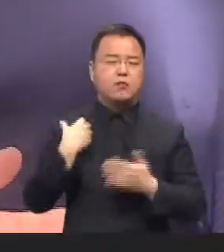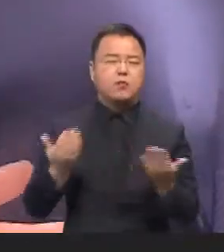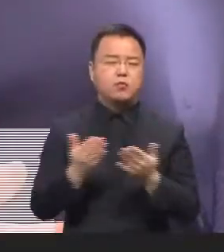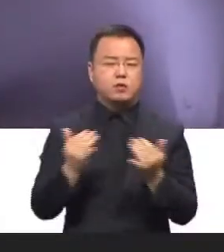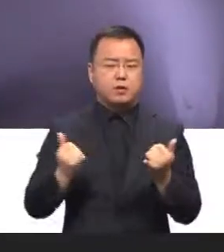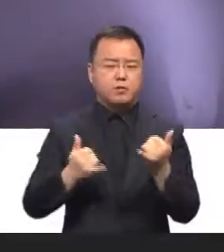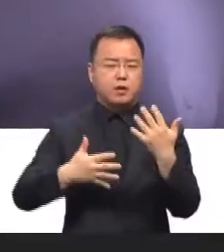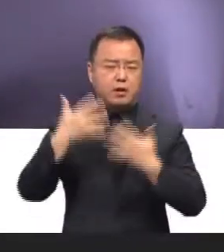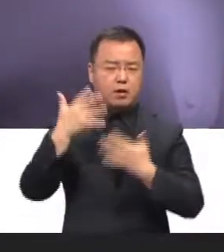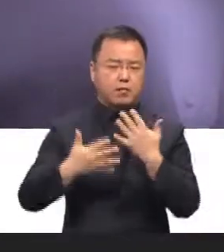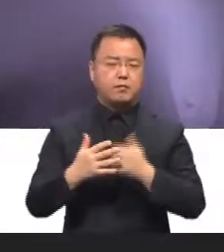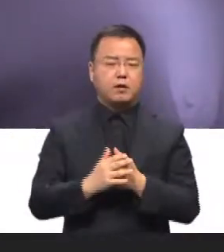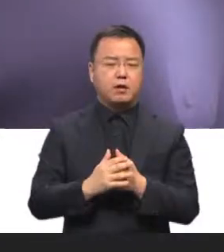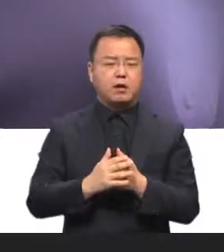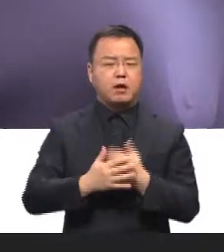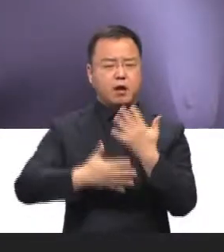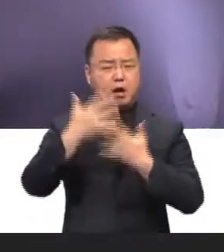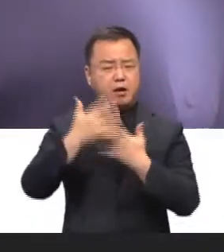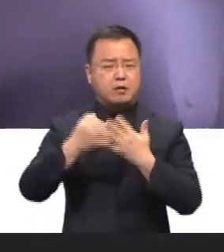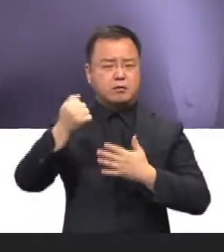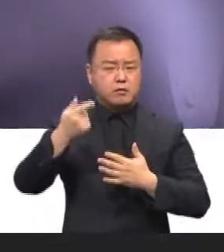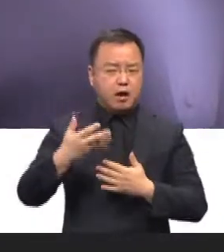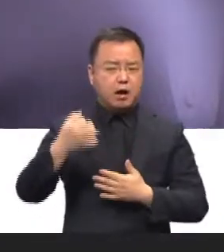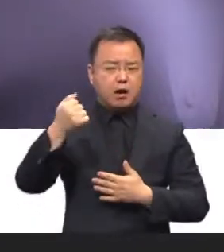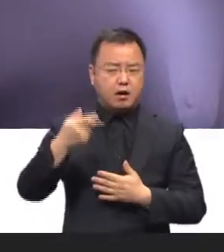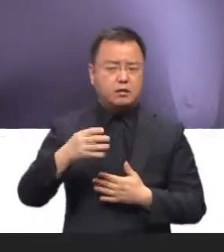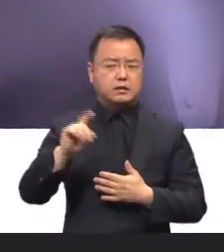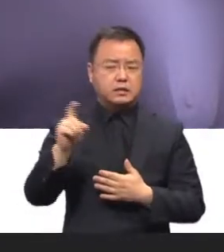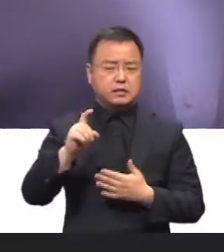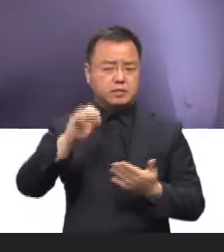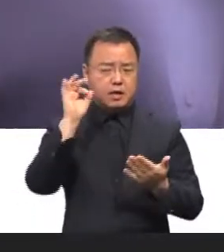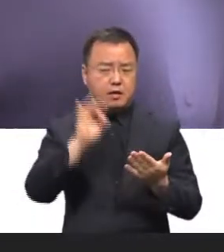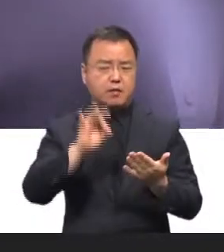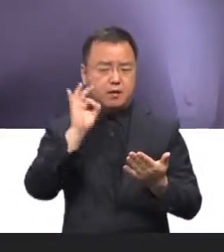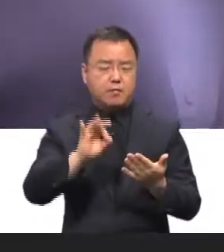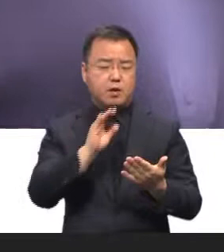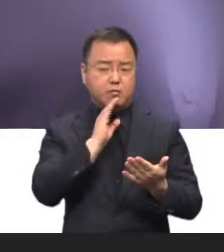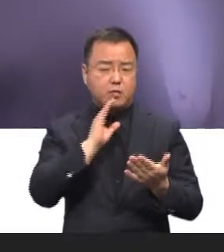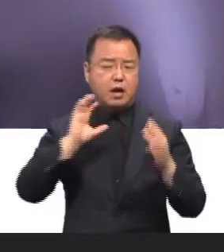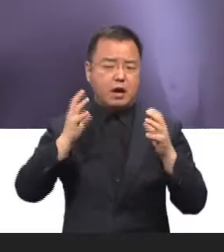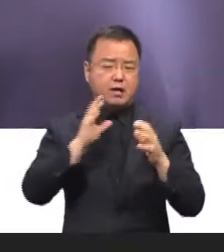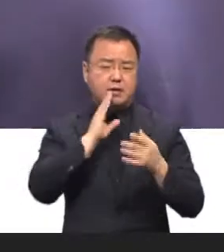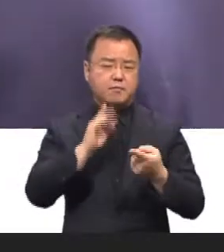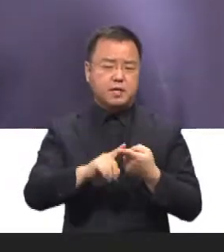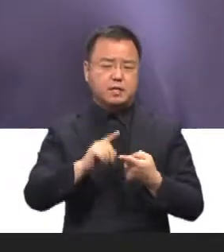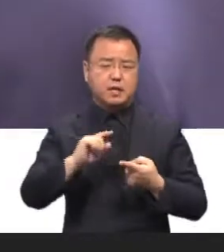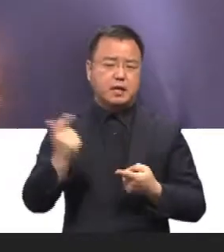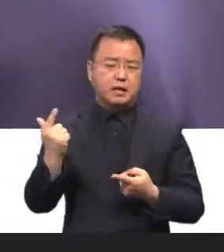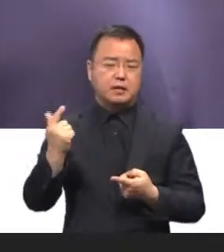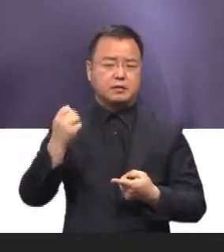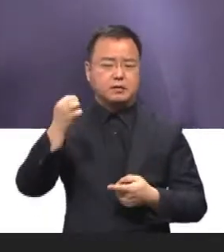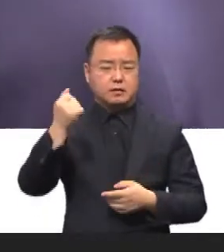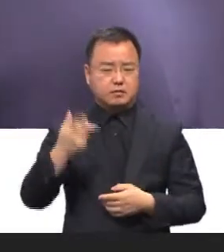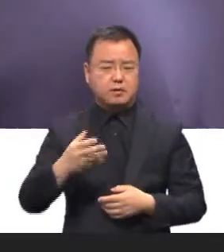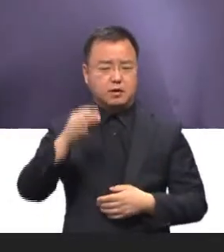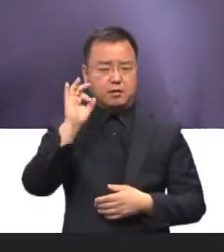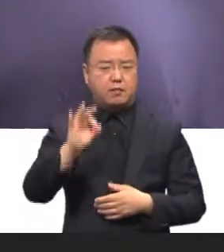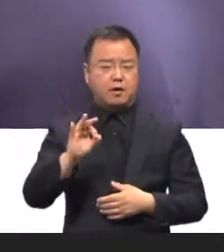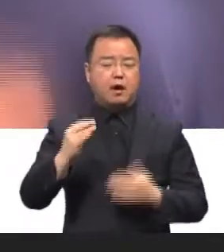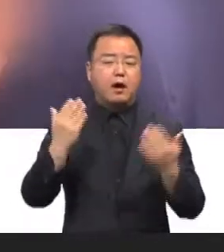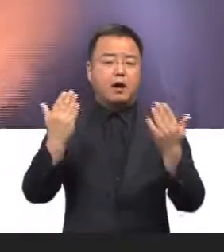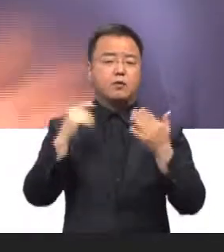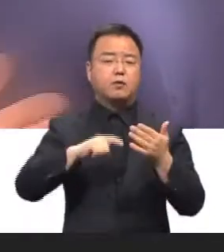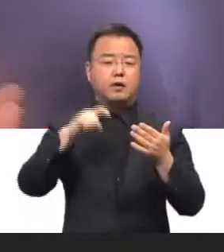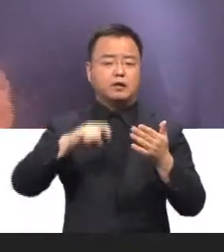번을 봤어요. 도대체 우리 아이가 맞는지 아닌지 몇 번을 봤어요. 도대체 학교에서 저런